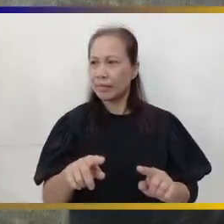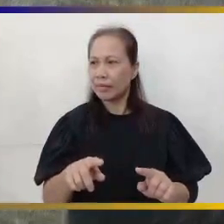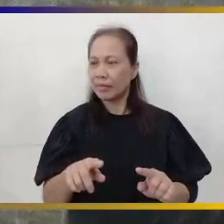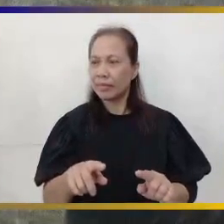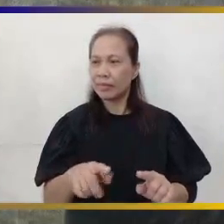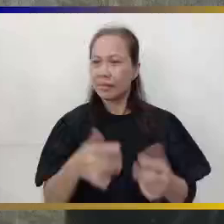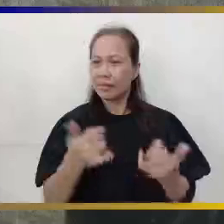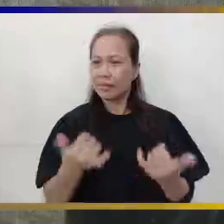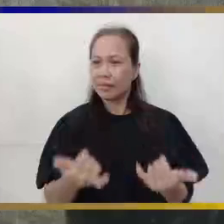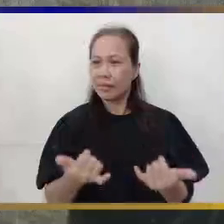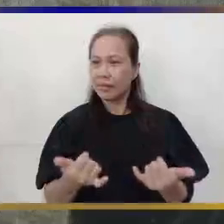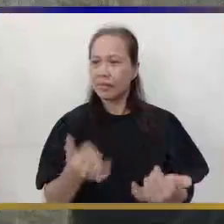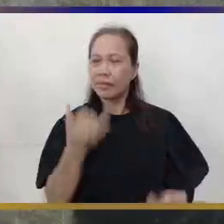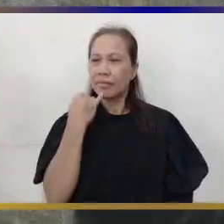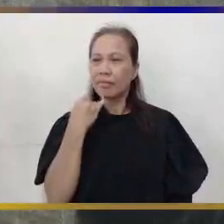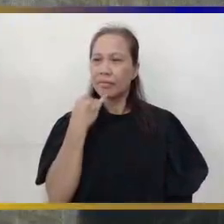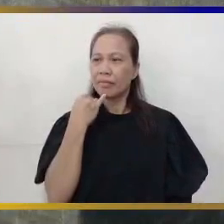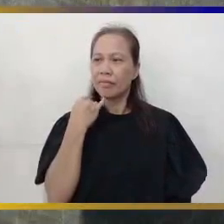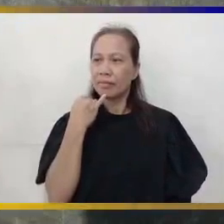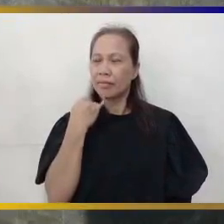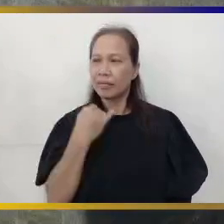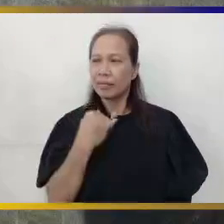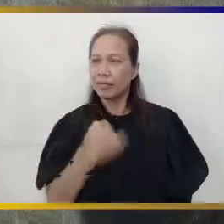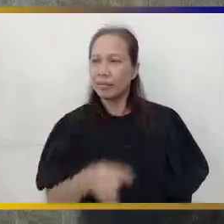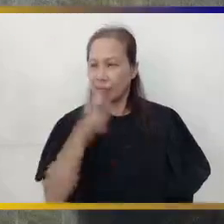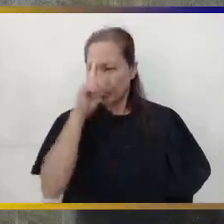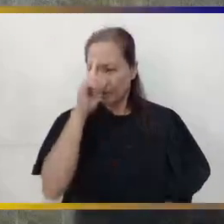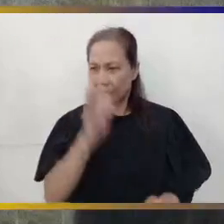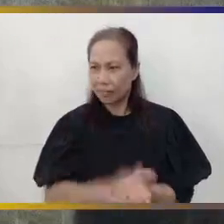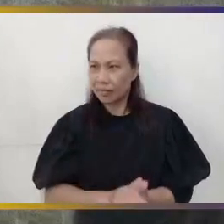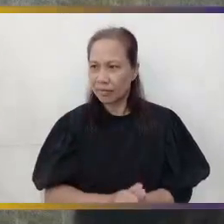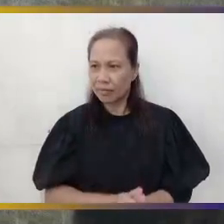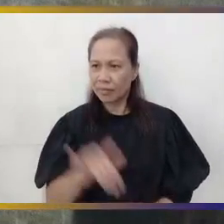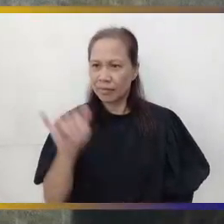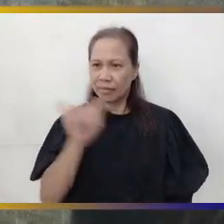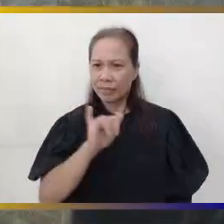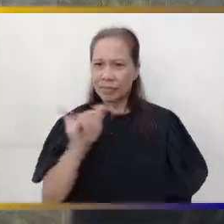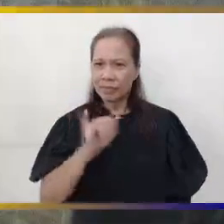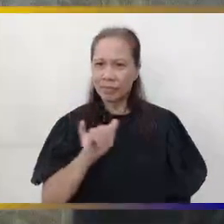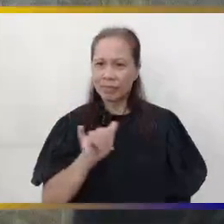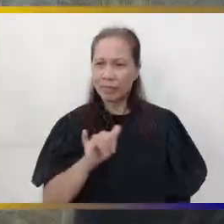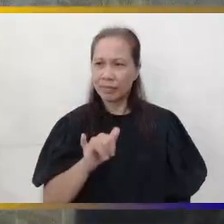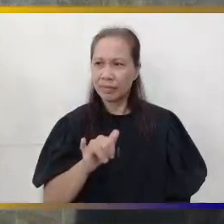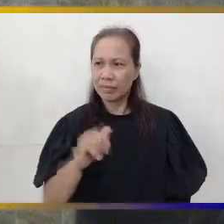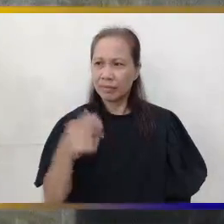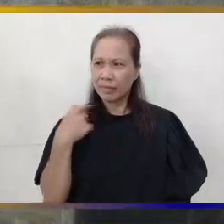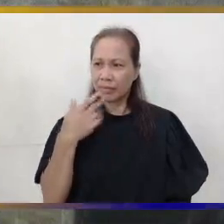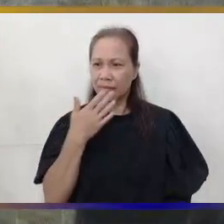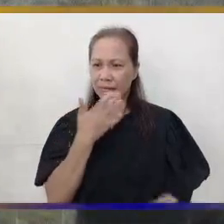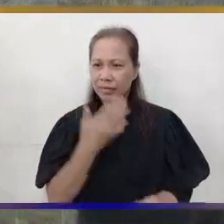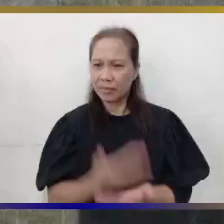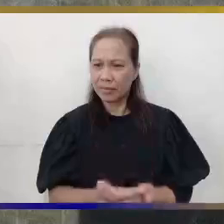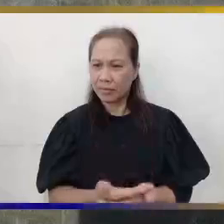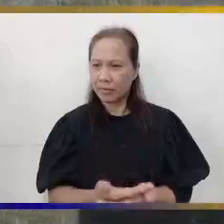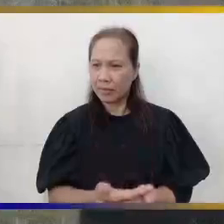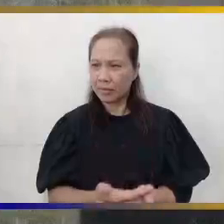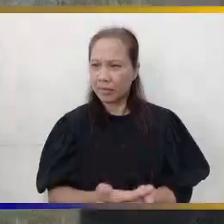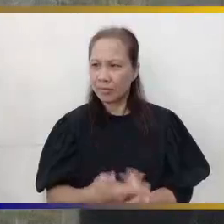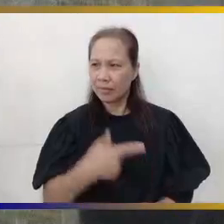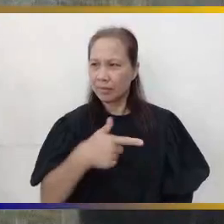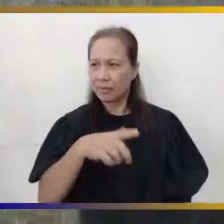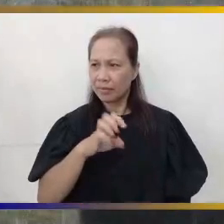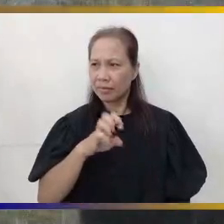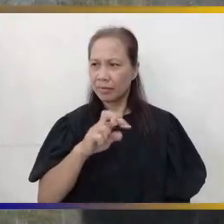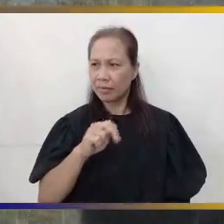case of the israelites concern mga Ket mukhang Mas matino pa yung mga gentiles na may kinikilalang mga